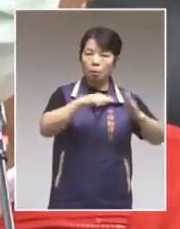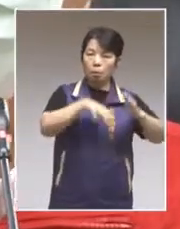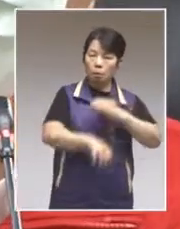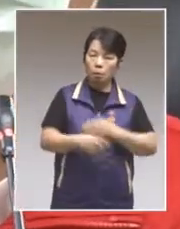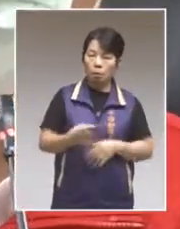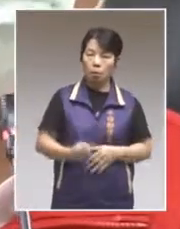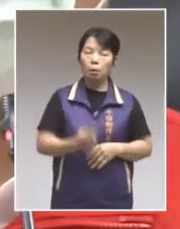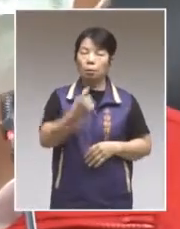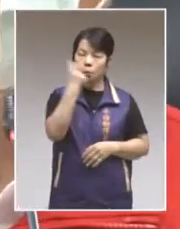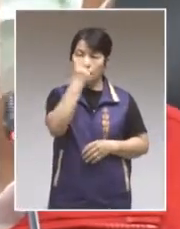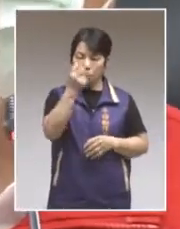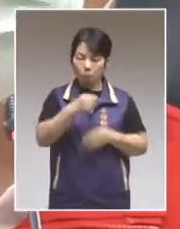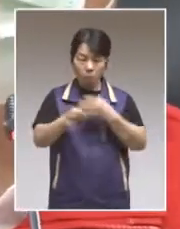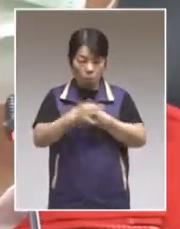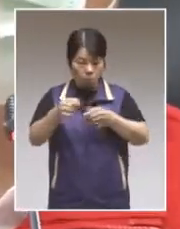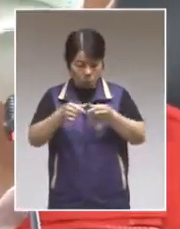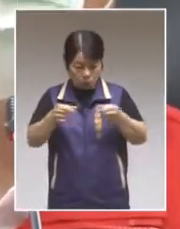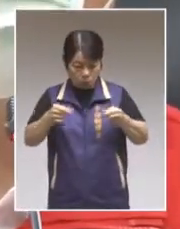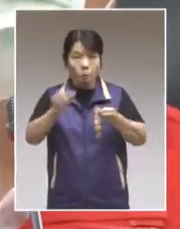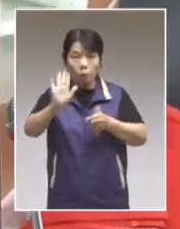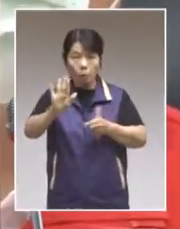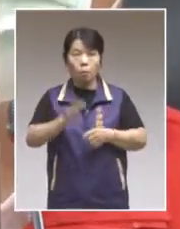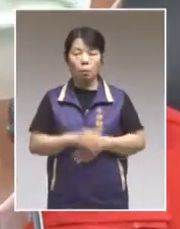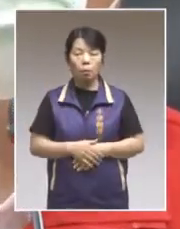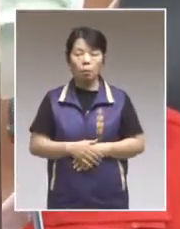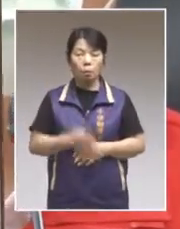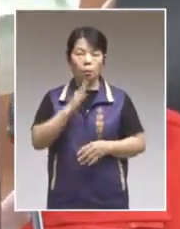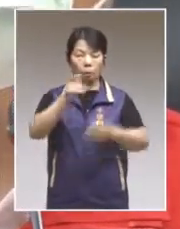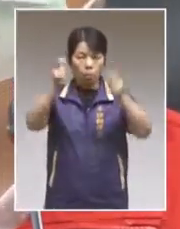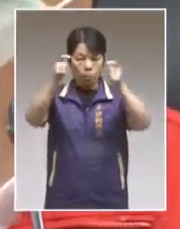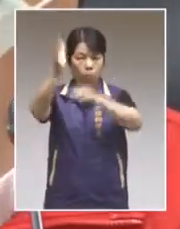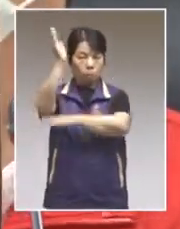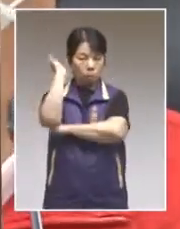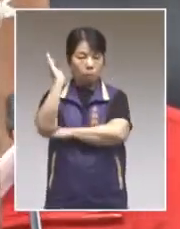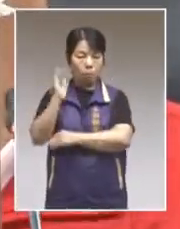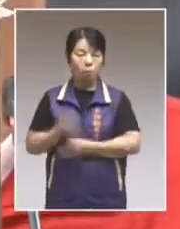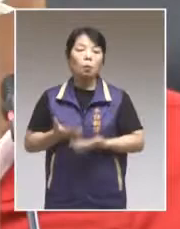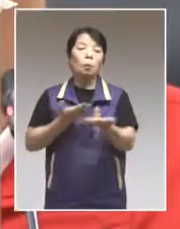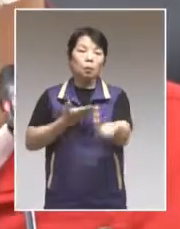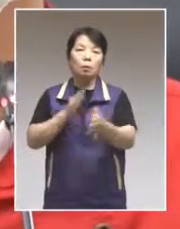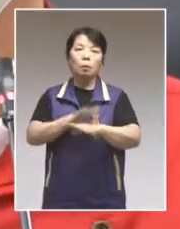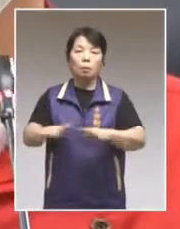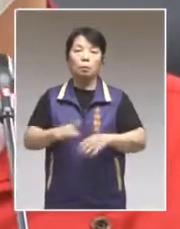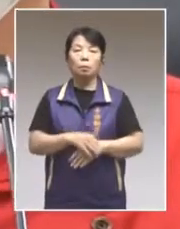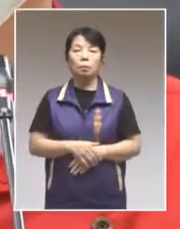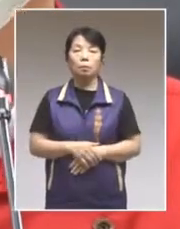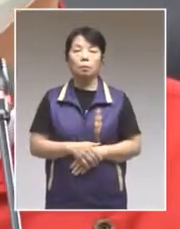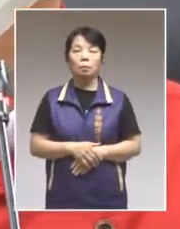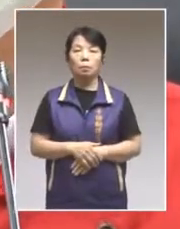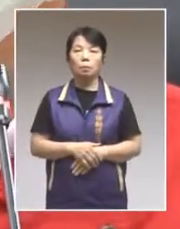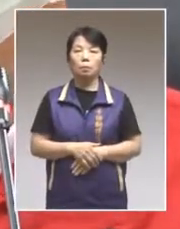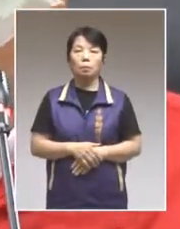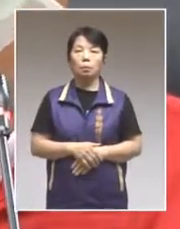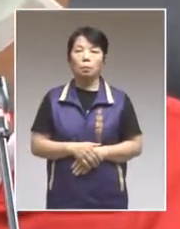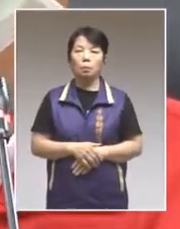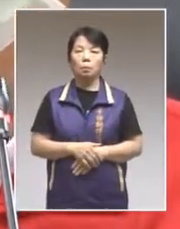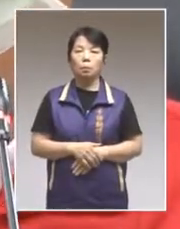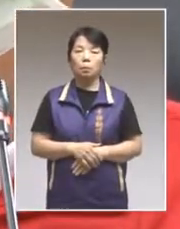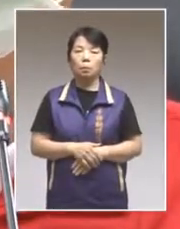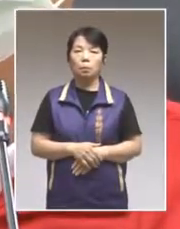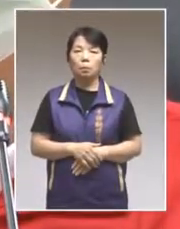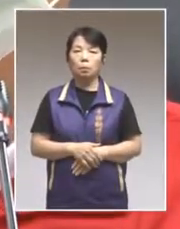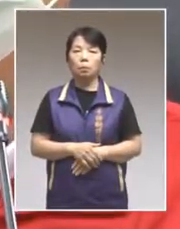快筛试剂，或者是我们市府会提供快筛试剂，因为李干事啊就会啊送这